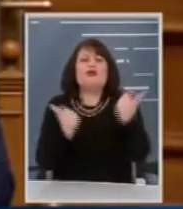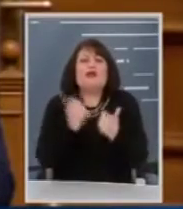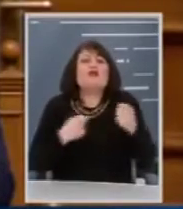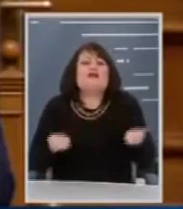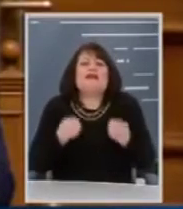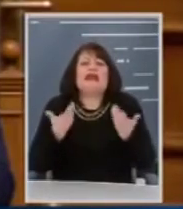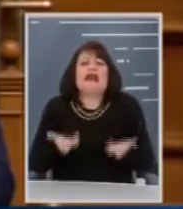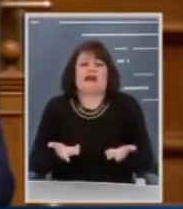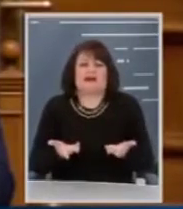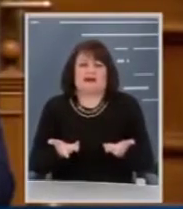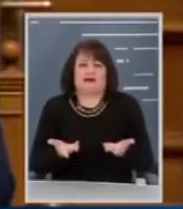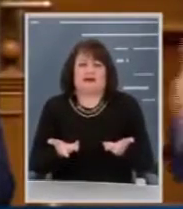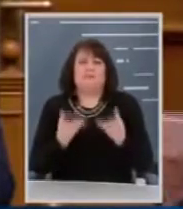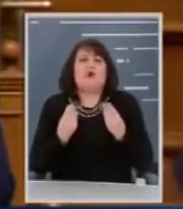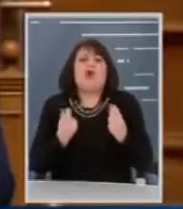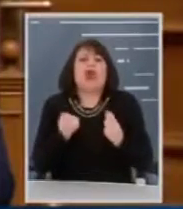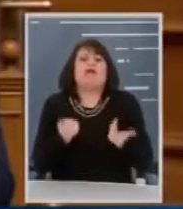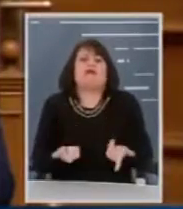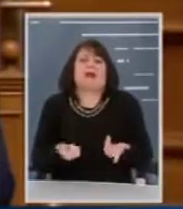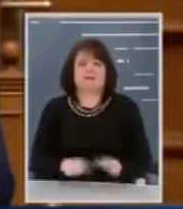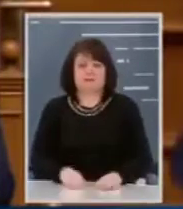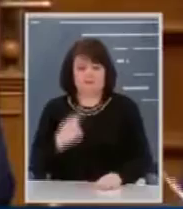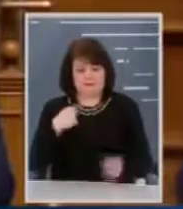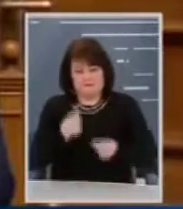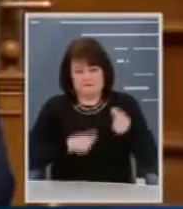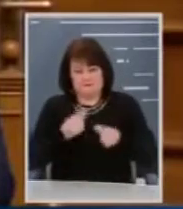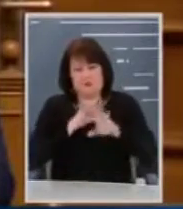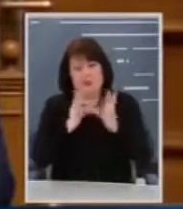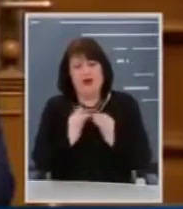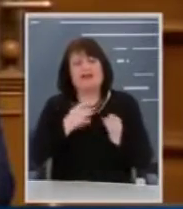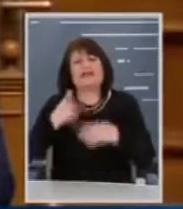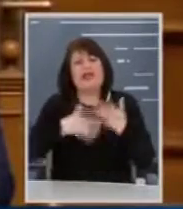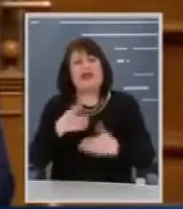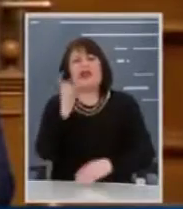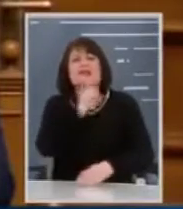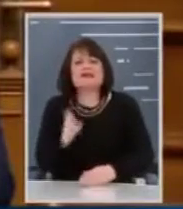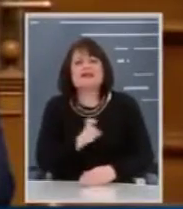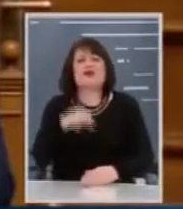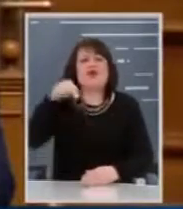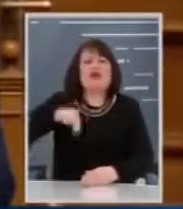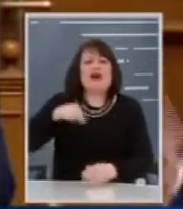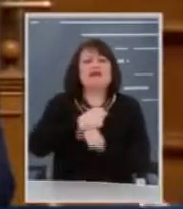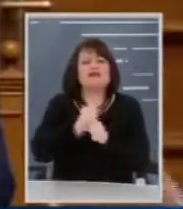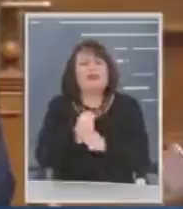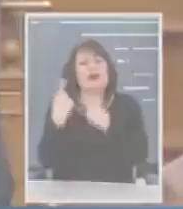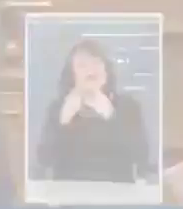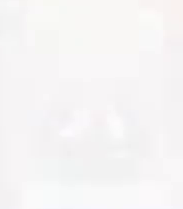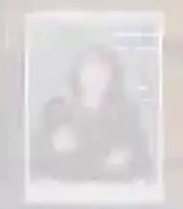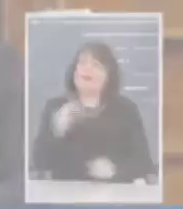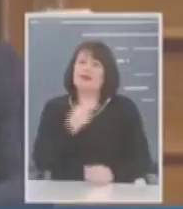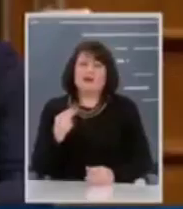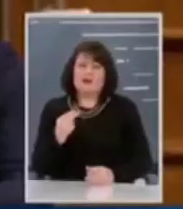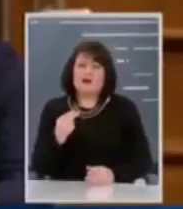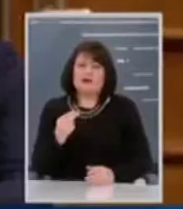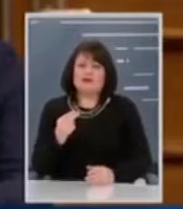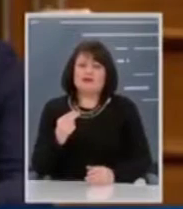από τις κρατικές επιχορηγήσεις? Και δεν συνυπολογίζουμε όλα τα σκάνδαλα, τις Siemens, Novartis, δεν τα υπολογίζουμε αυτά. Κατά